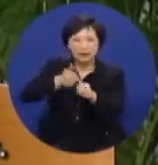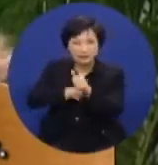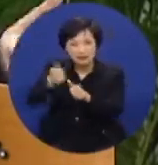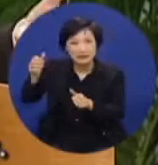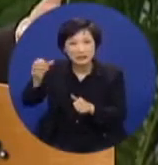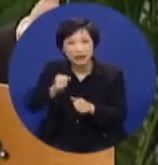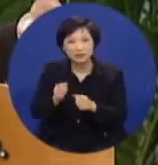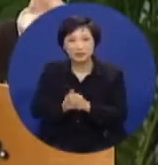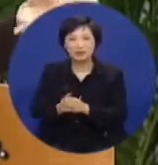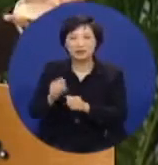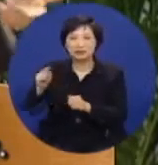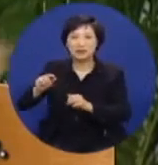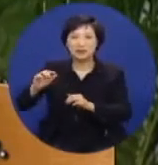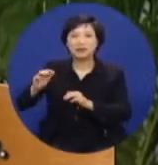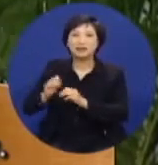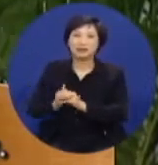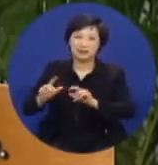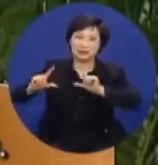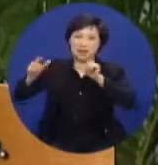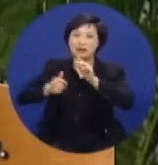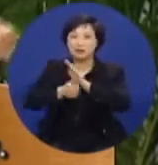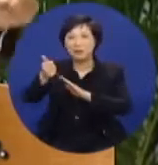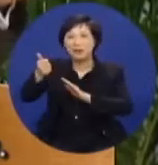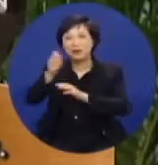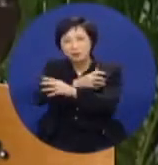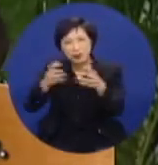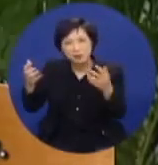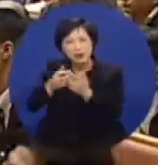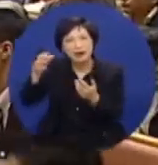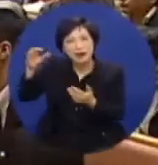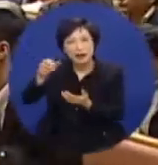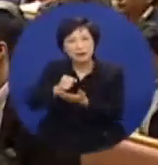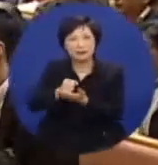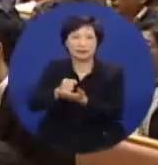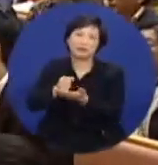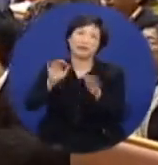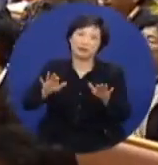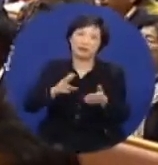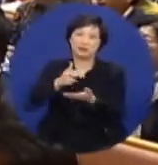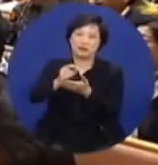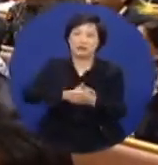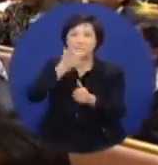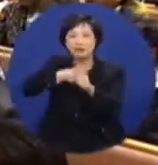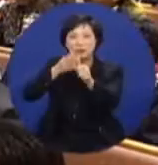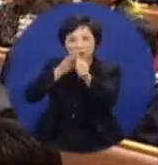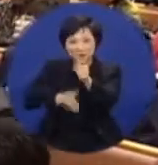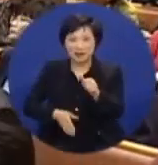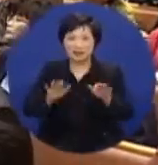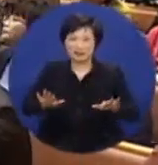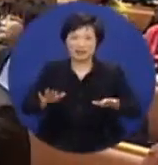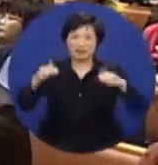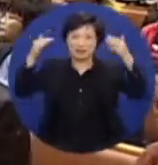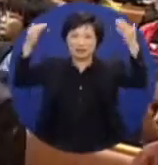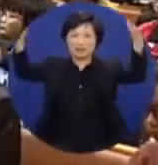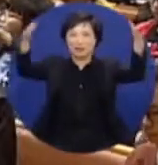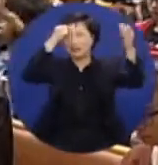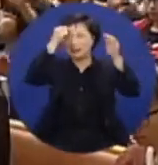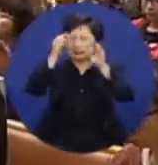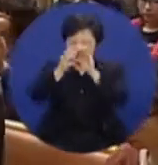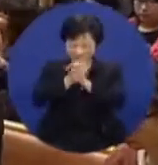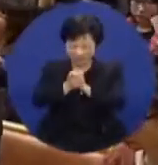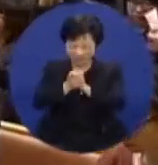오고 그 날에도 망에 화기를 주님의 이름으로 축복합니다 우리 모두 섬 번뜩 뚤고